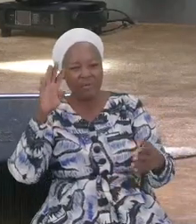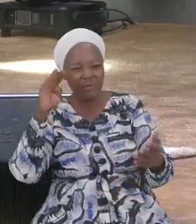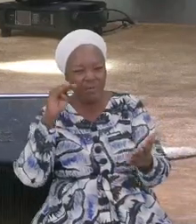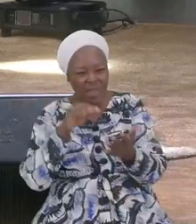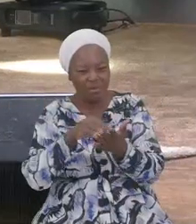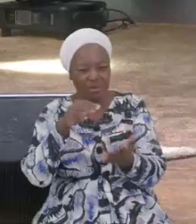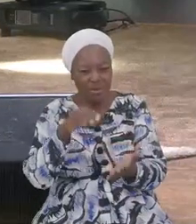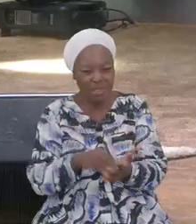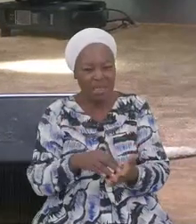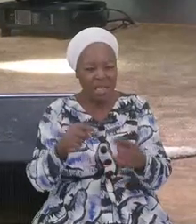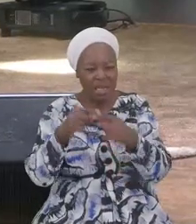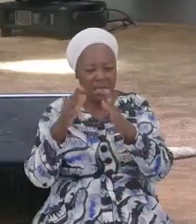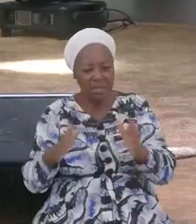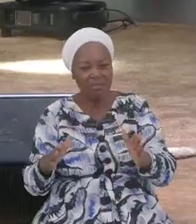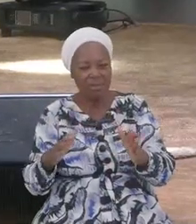185 000 hommes,